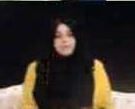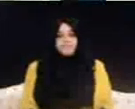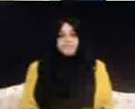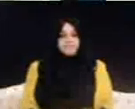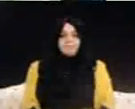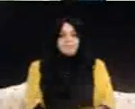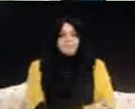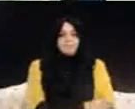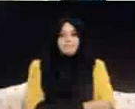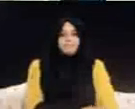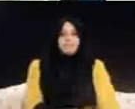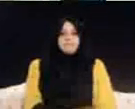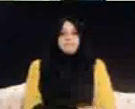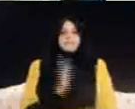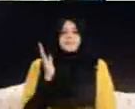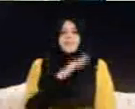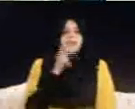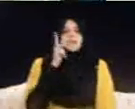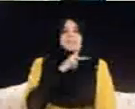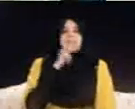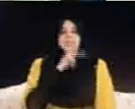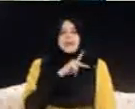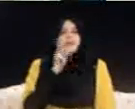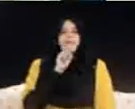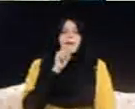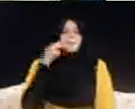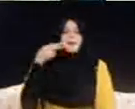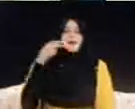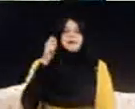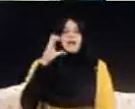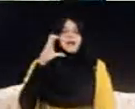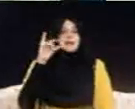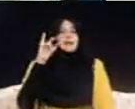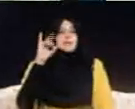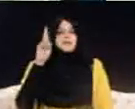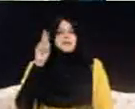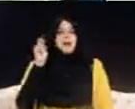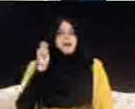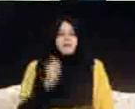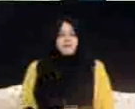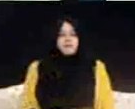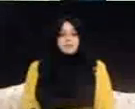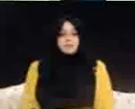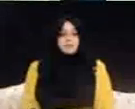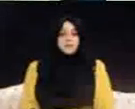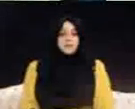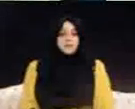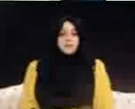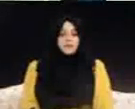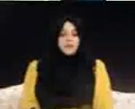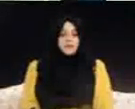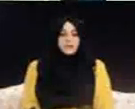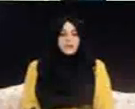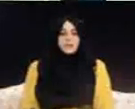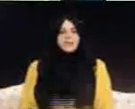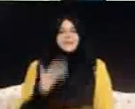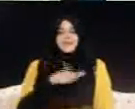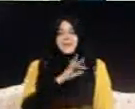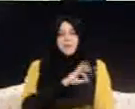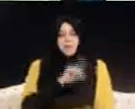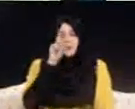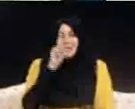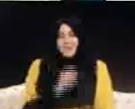طيب نصيرة من سكيكدا، معذرة لنتواصل مع فوزي جيدا. أخت نصيرة. نعم. السلام عليكم